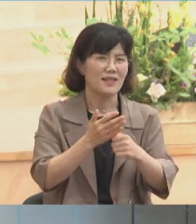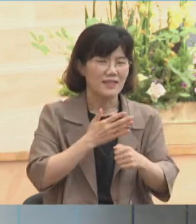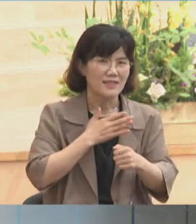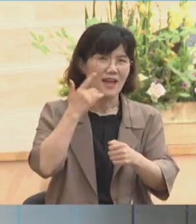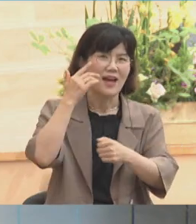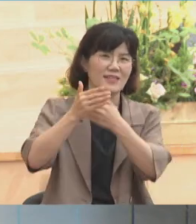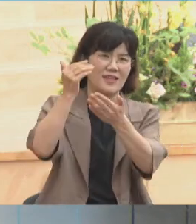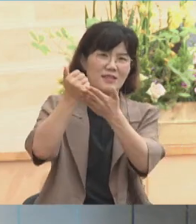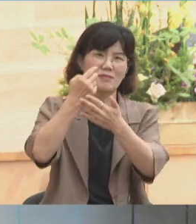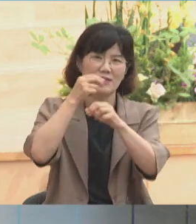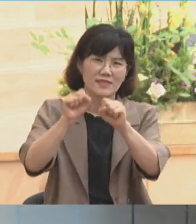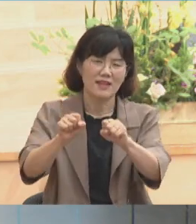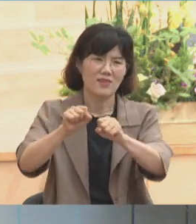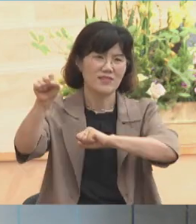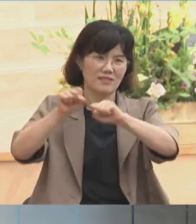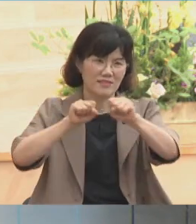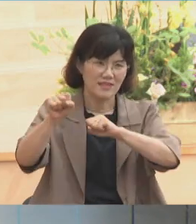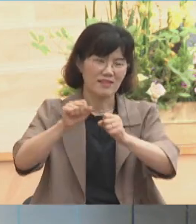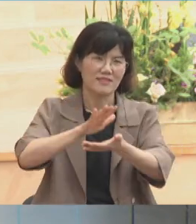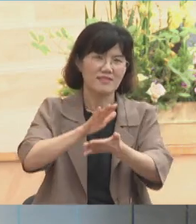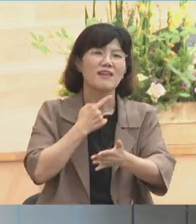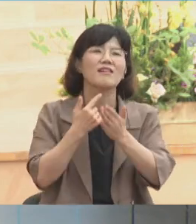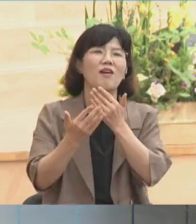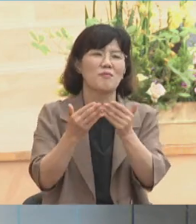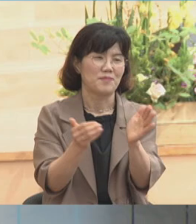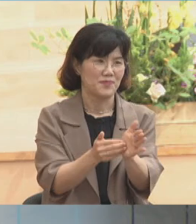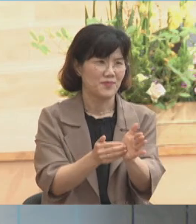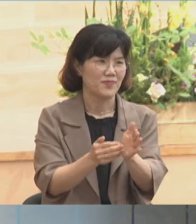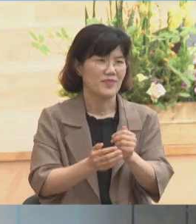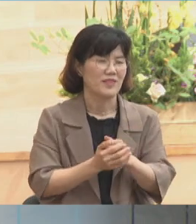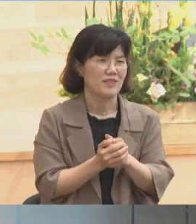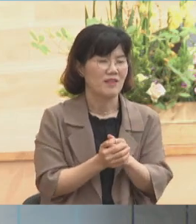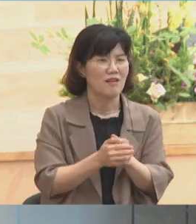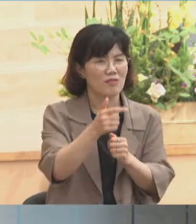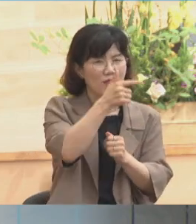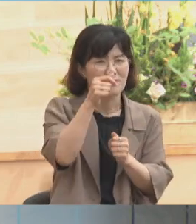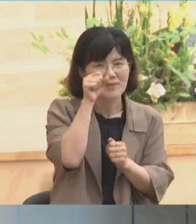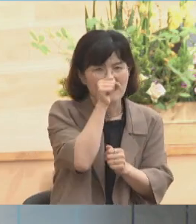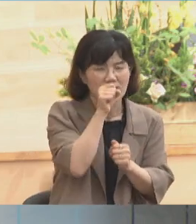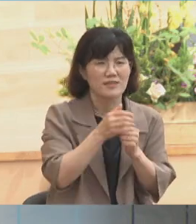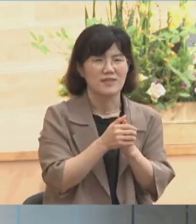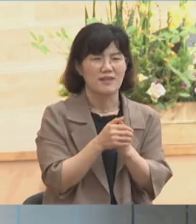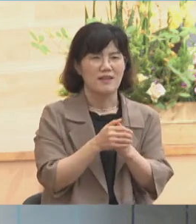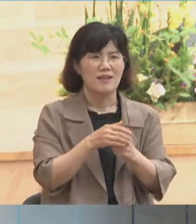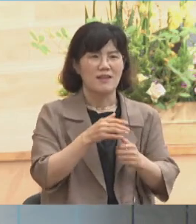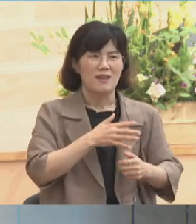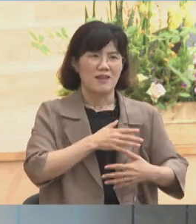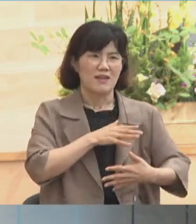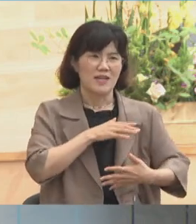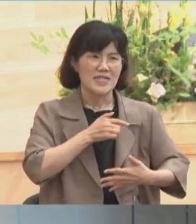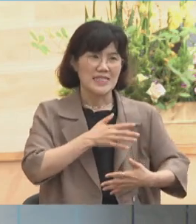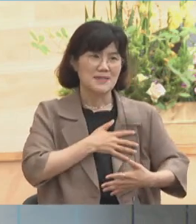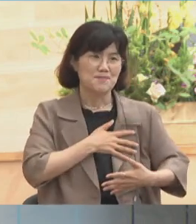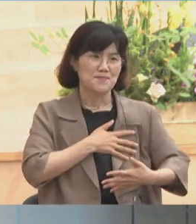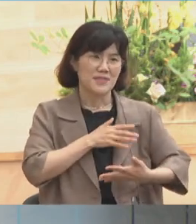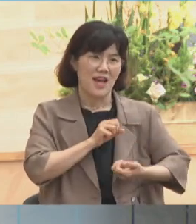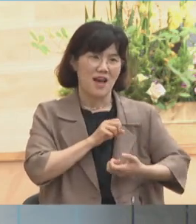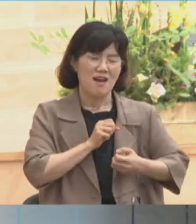하나님의 살아계심과 역사하심을 뜨겁게 경험하였습니다. 너무 좋아서 심장이 터질 것만